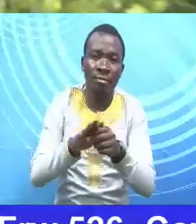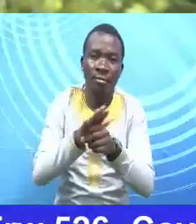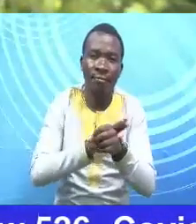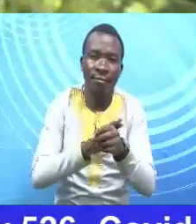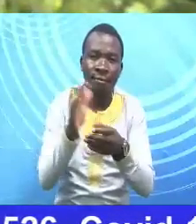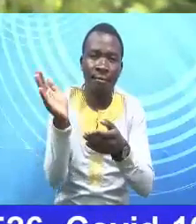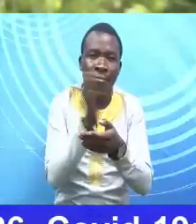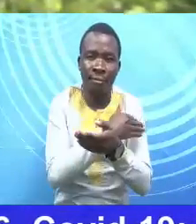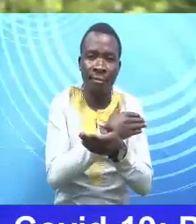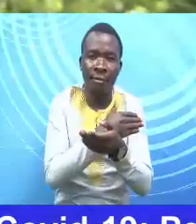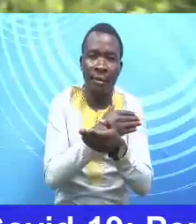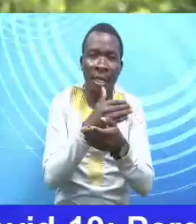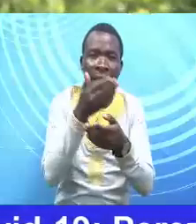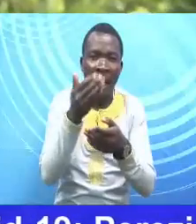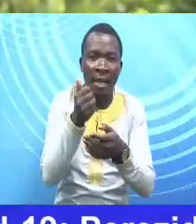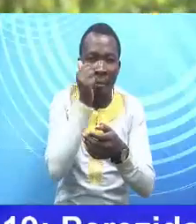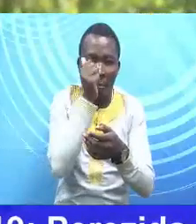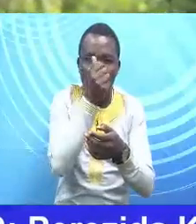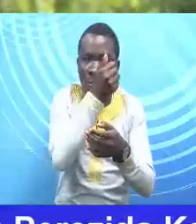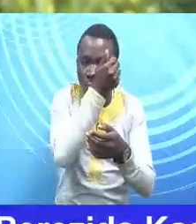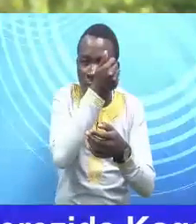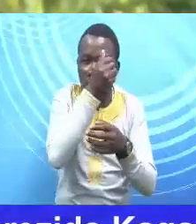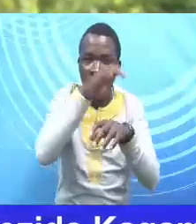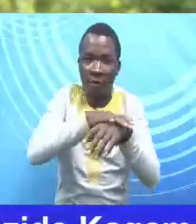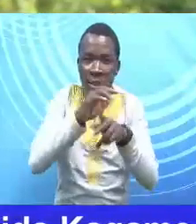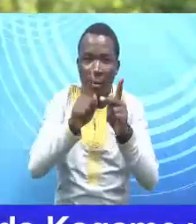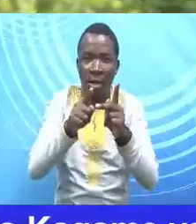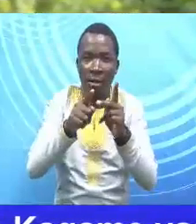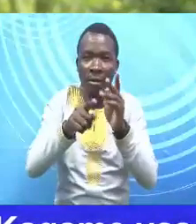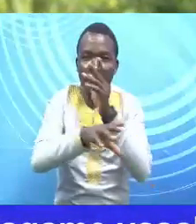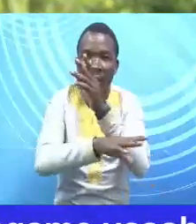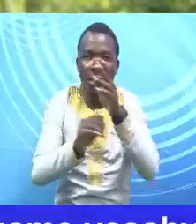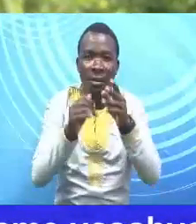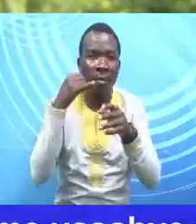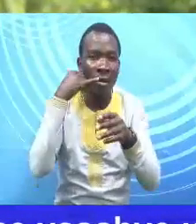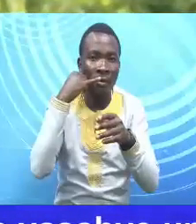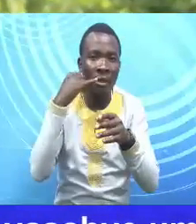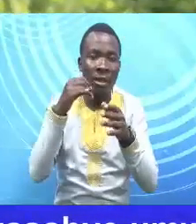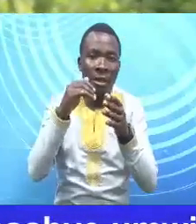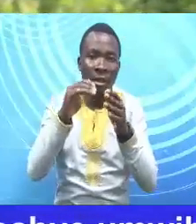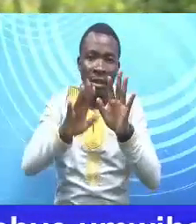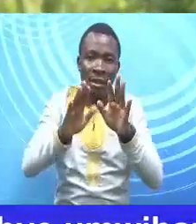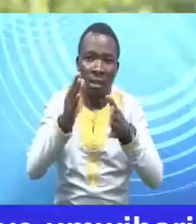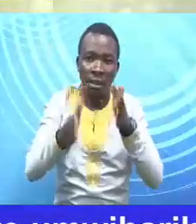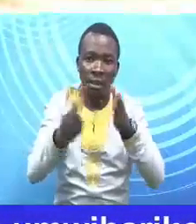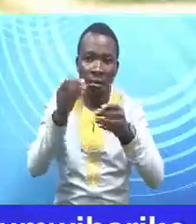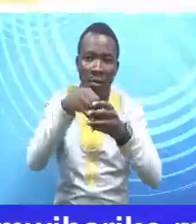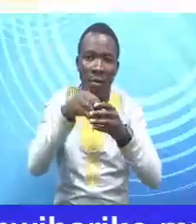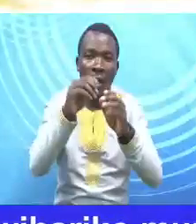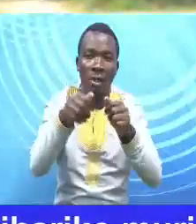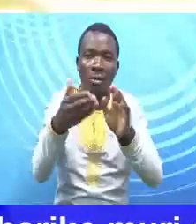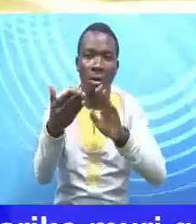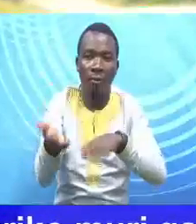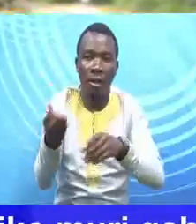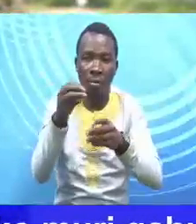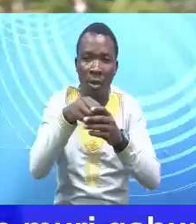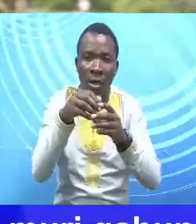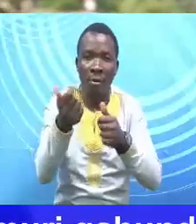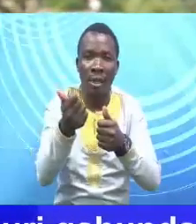habazwa amayibo butega abantu gutwara amatelefoni y'abantu bashobora kuza bakabarohamo ugasanga hagwemo n'abandi bitewe no kutagitse. Iki